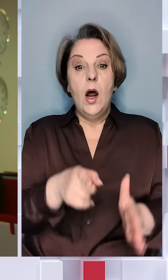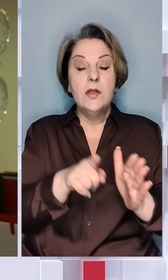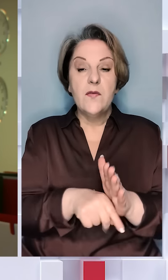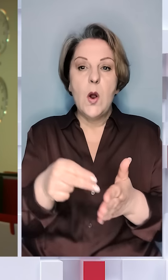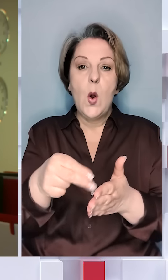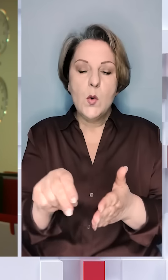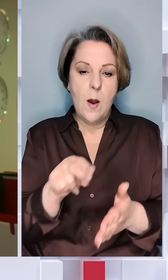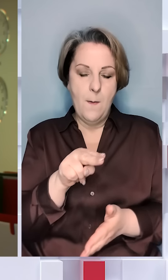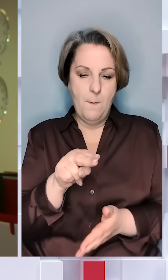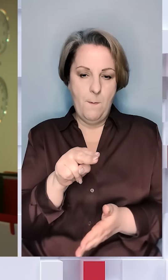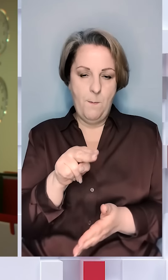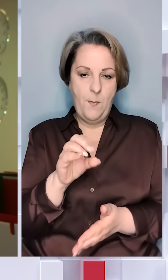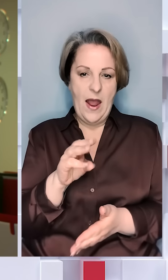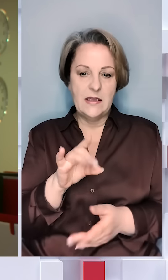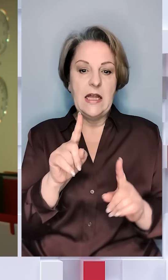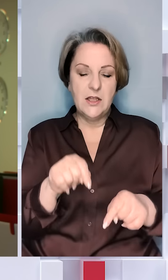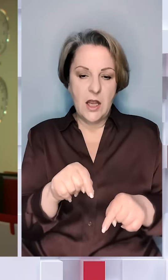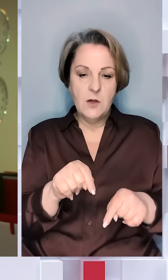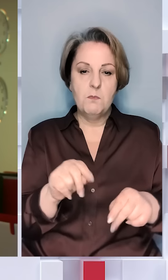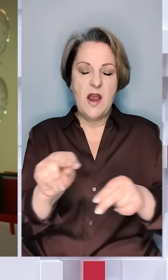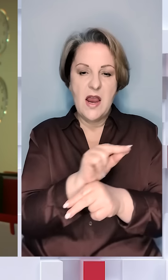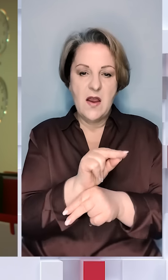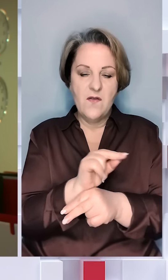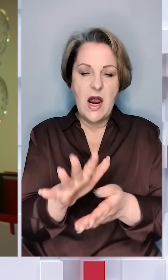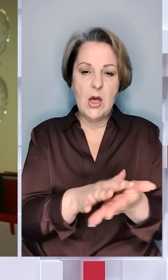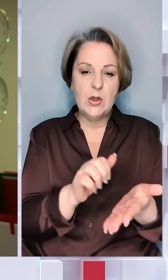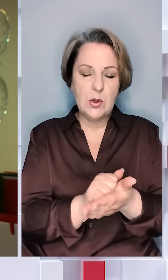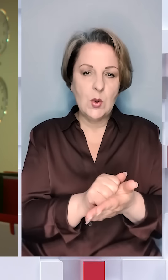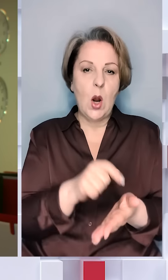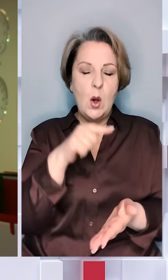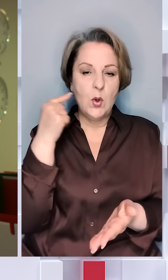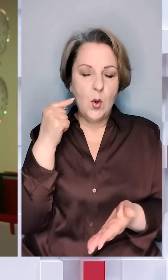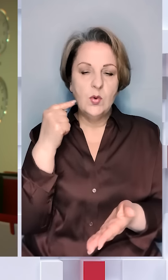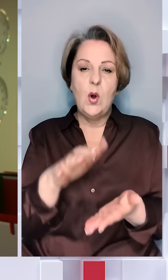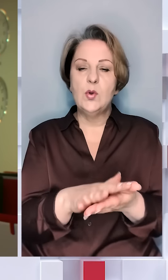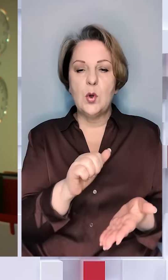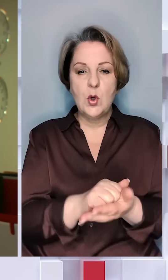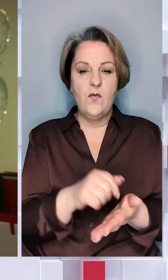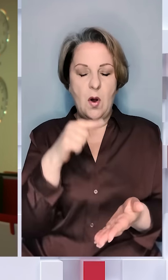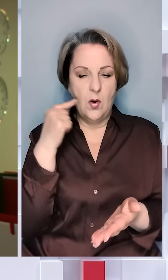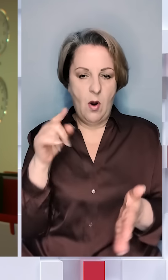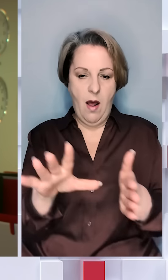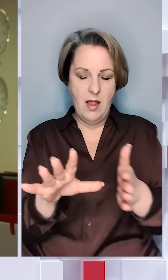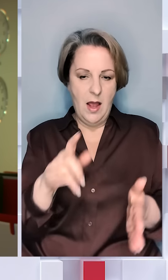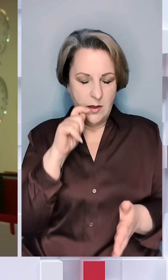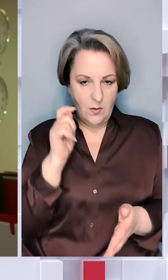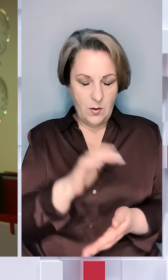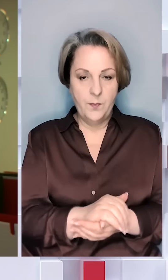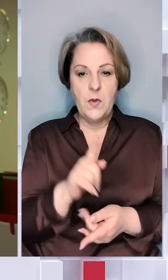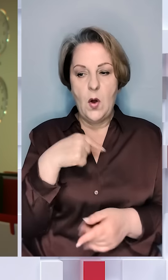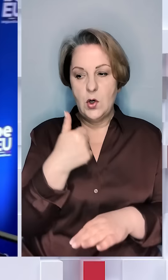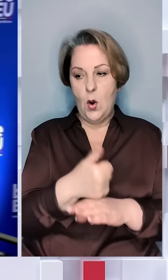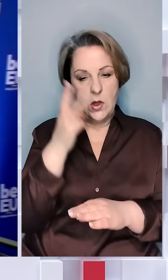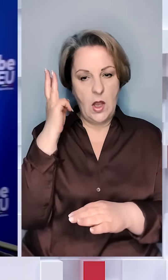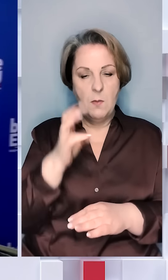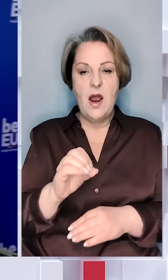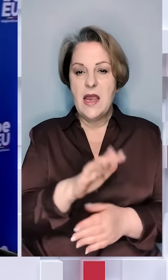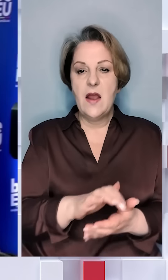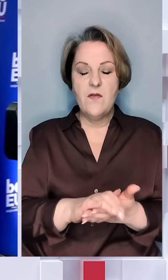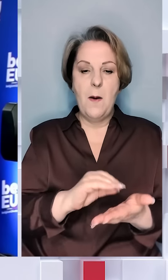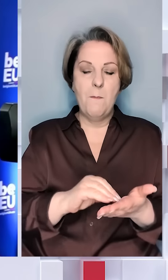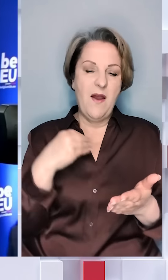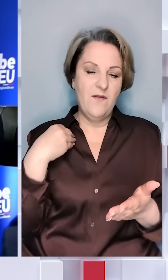Дешевше купити системи Patriot, ніж відновлювати зруйновані Росією українські електростанції. Таку заяву зробив головний дипломат Євросоюзу. Як